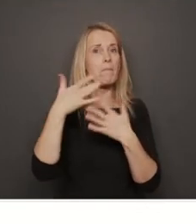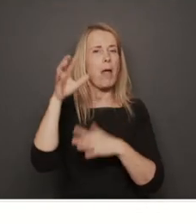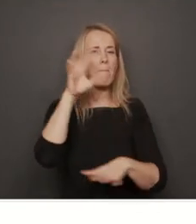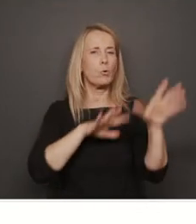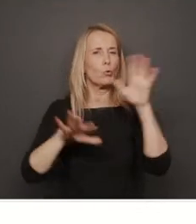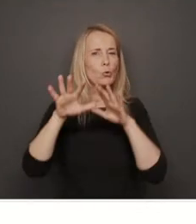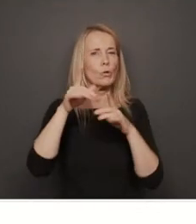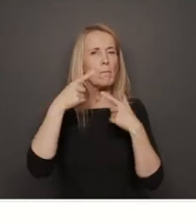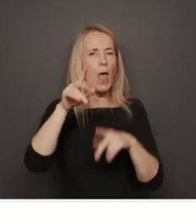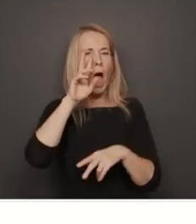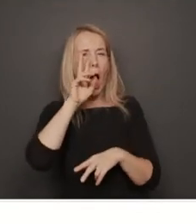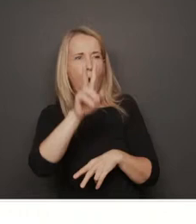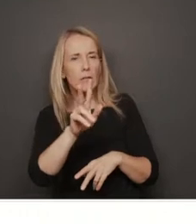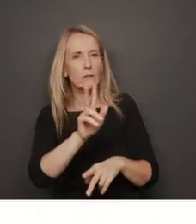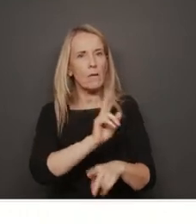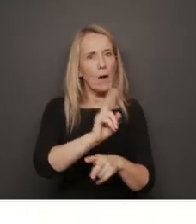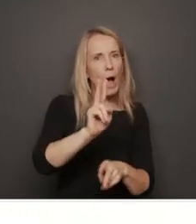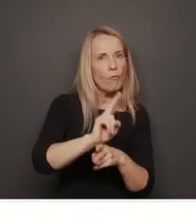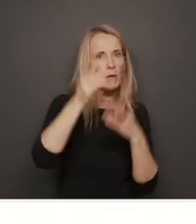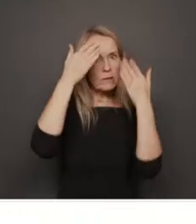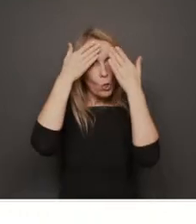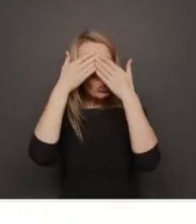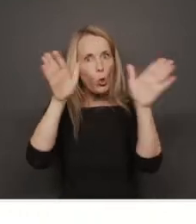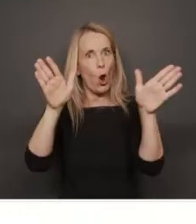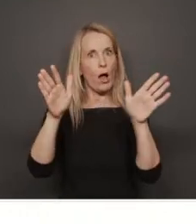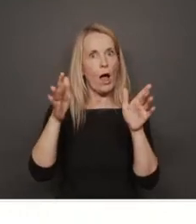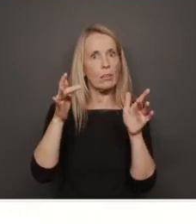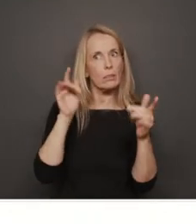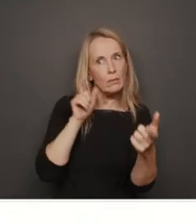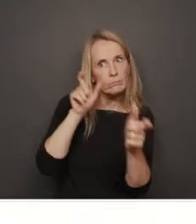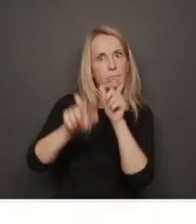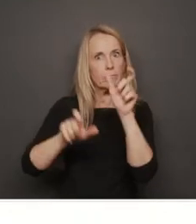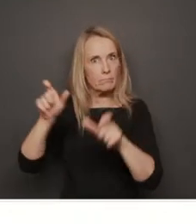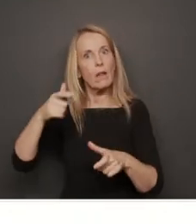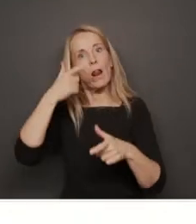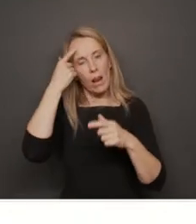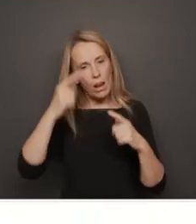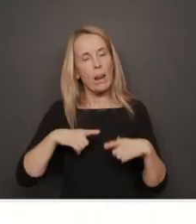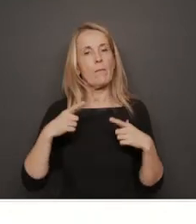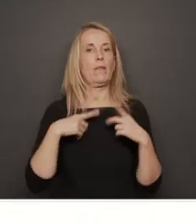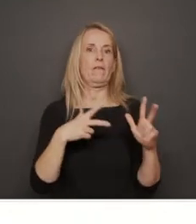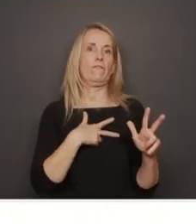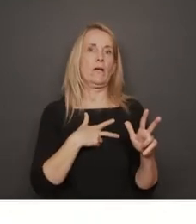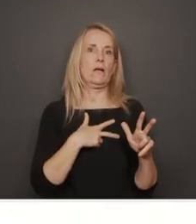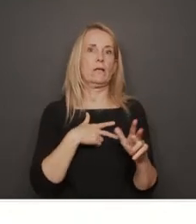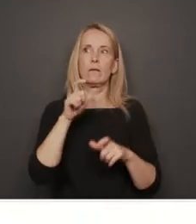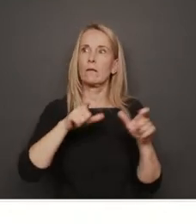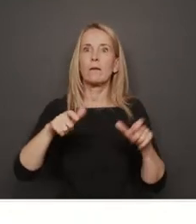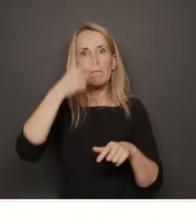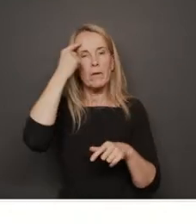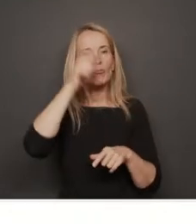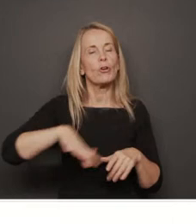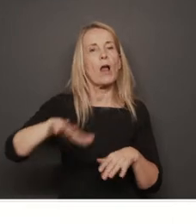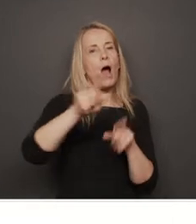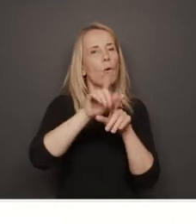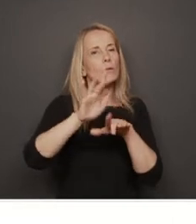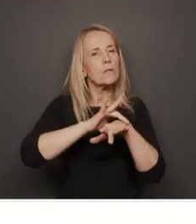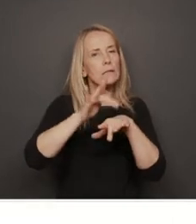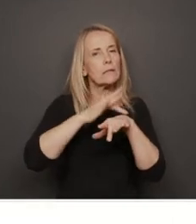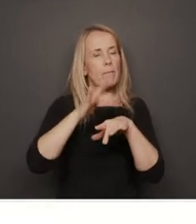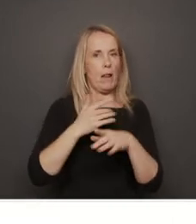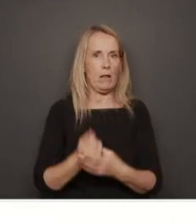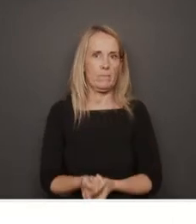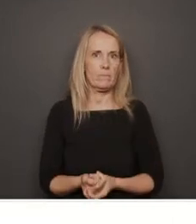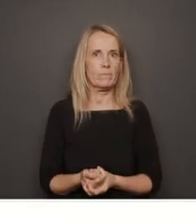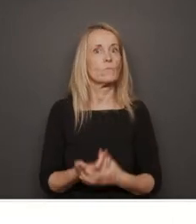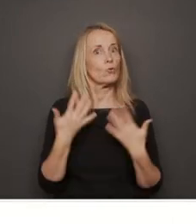und Kollegen und Toleranz anderen gegenüber wird gelebt, sowie die Belegschaft sensibilisiert. Das